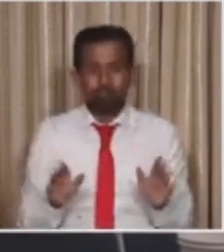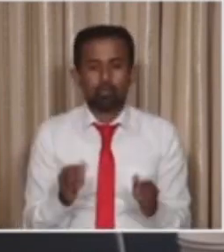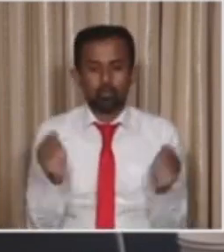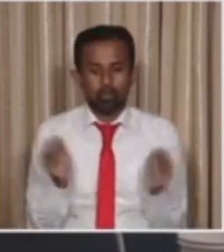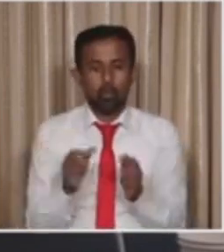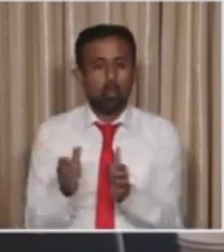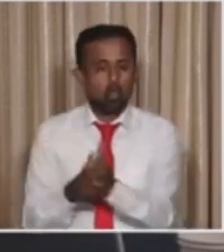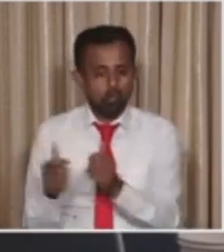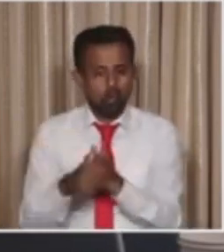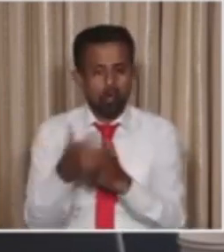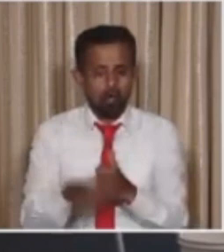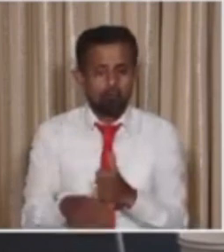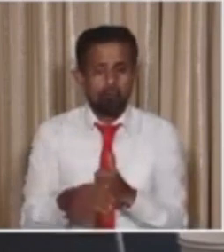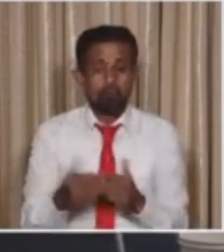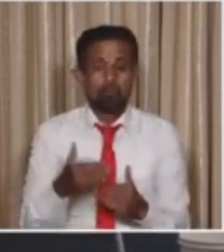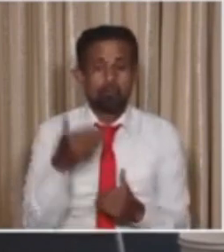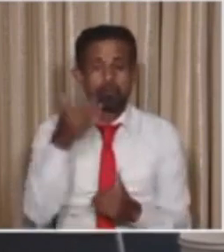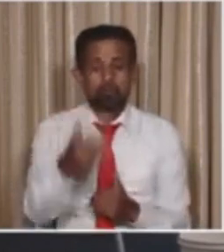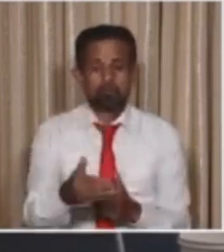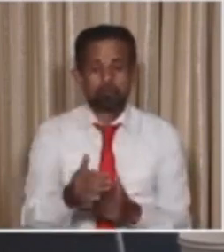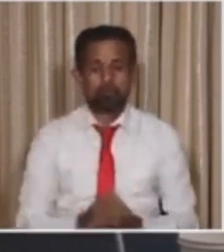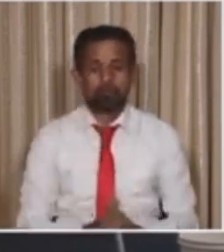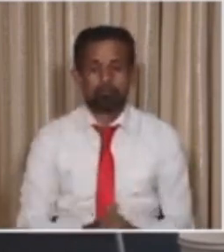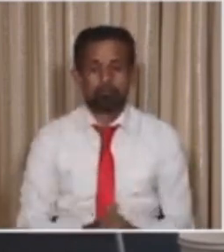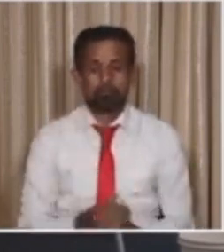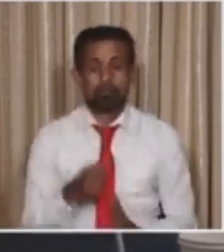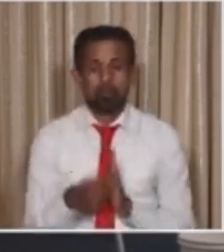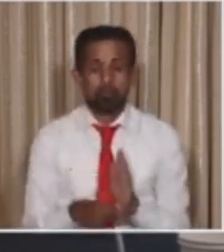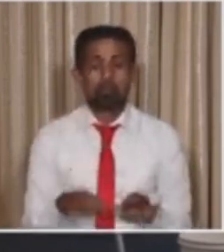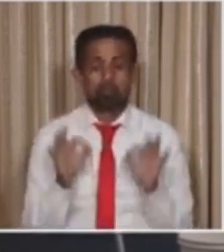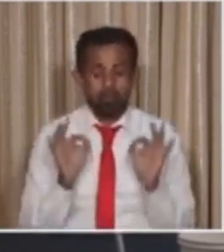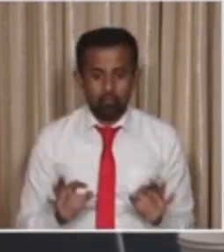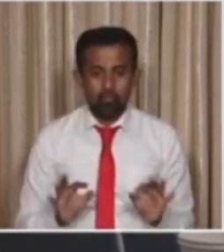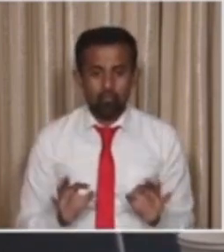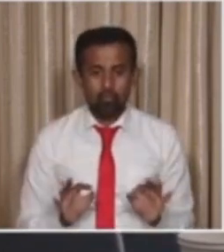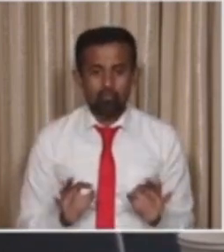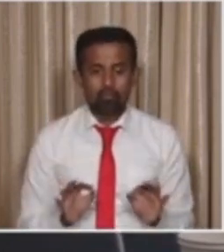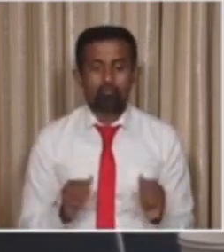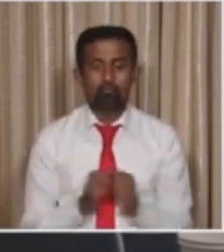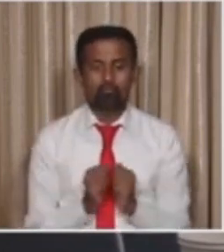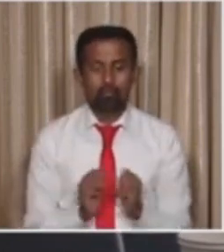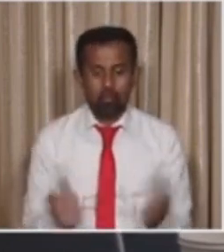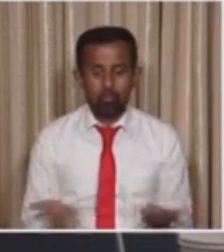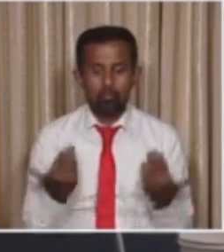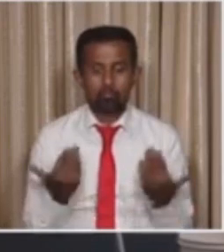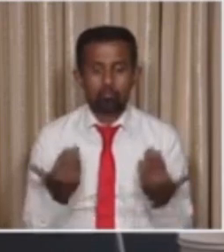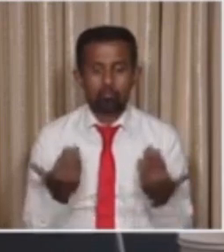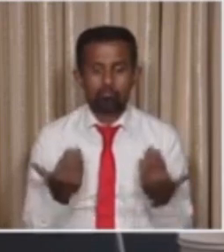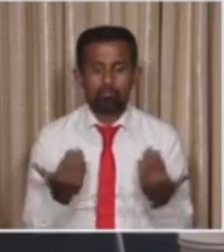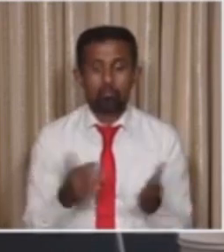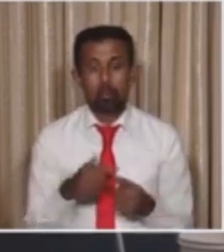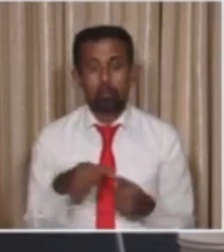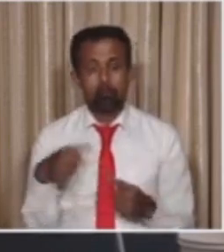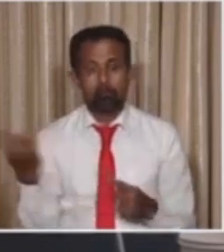அப்பால் இந்த நடவடிக்கை எடுக்காமல் இருந்தால் அதுதான் இந்த நாட்டுக்கு ஏற்படுகின்ற சாபக்கேடாக அமையும். ஏனென்றால் இன்று இந்த நாட்டிலே